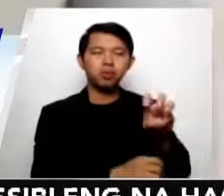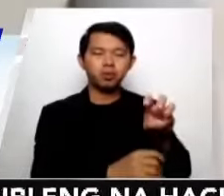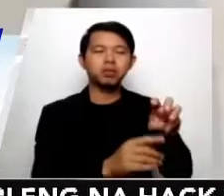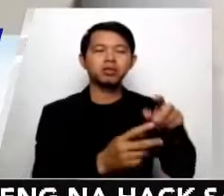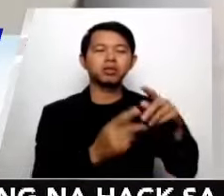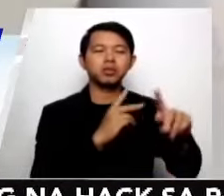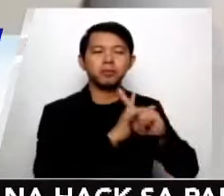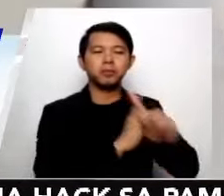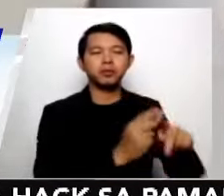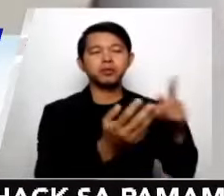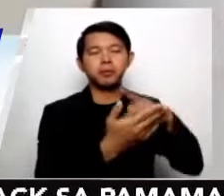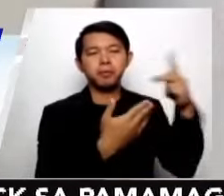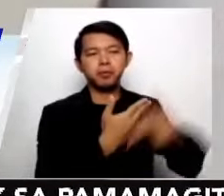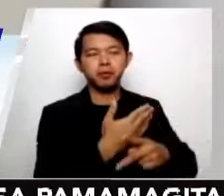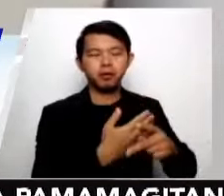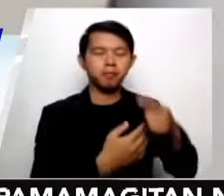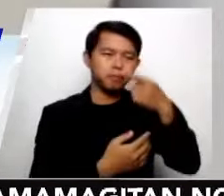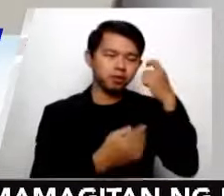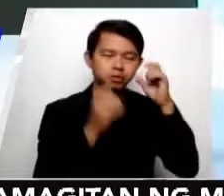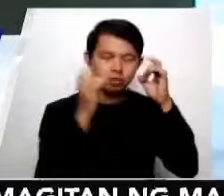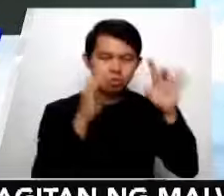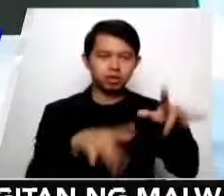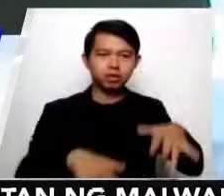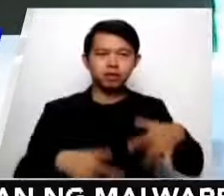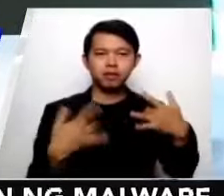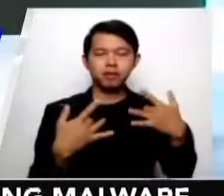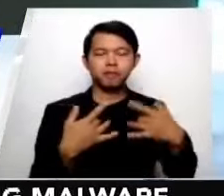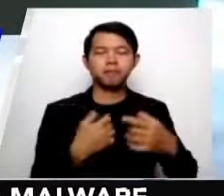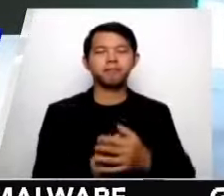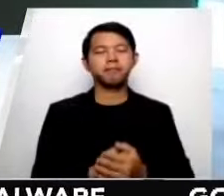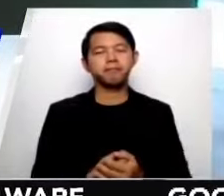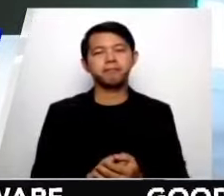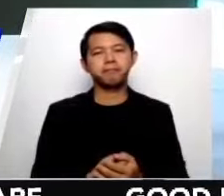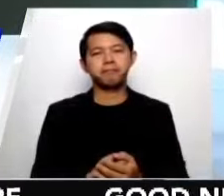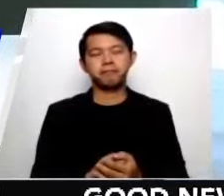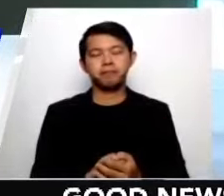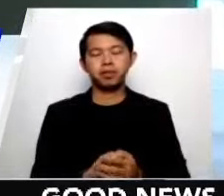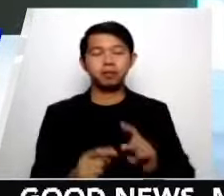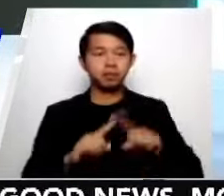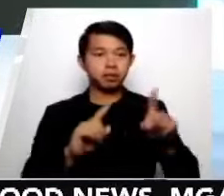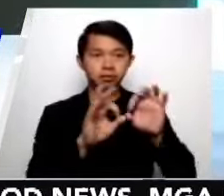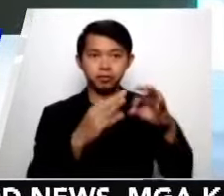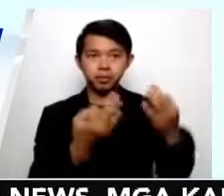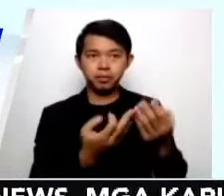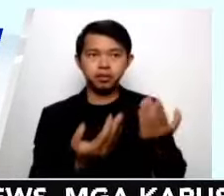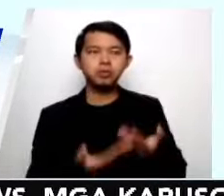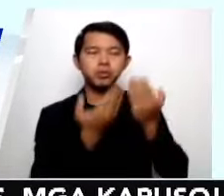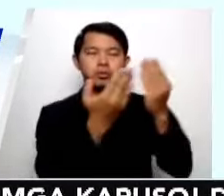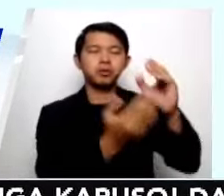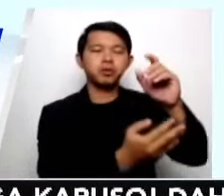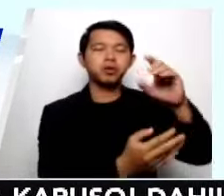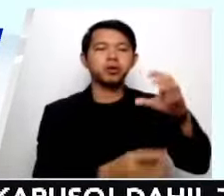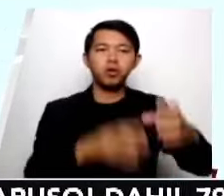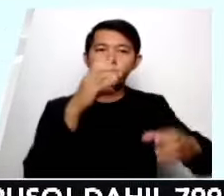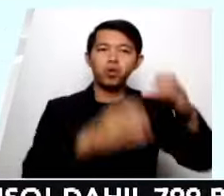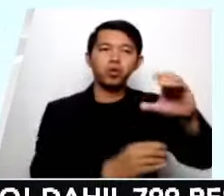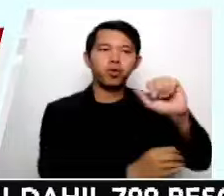Justice at Office of the Solicitor General. Iaapila ng pamilya ang hatol sa Court of Appeals.